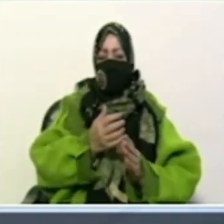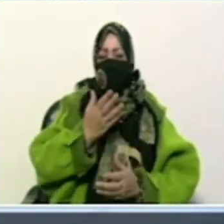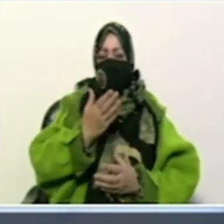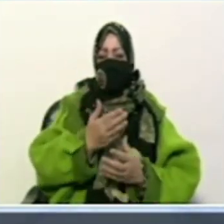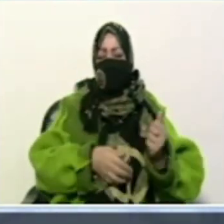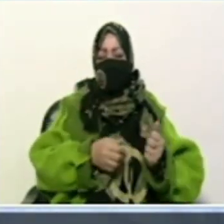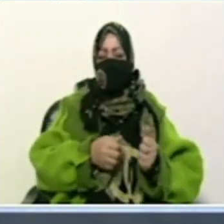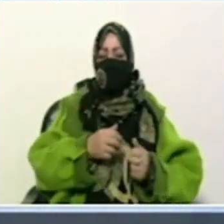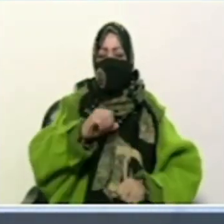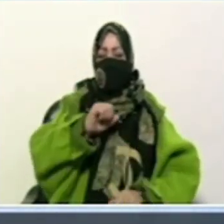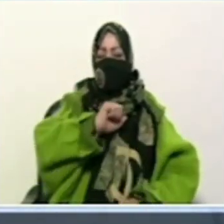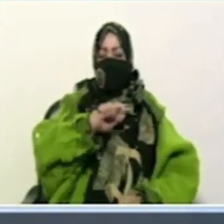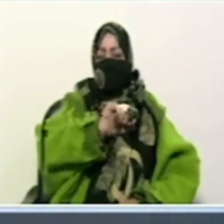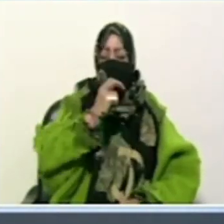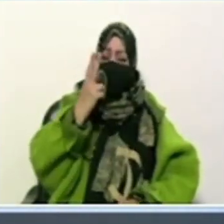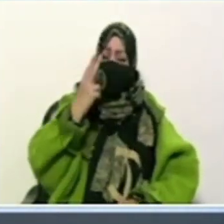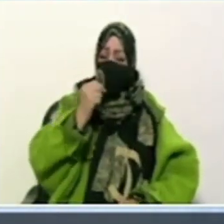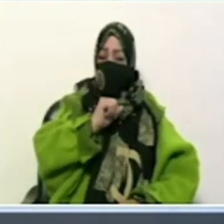معنا متصل